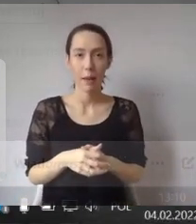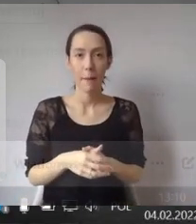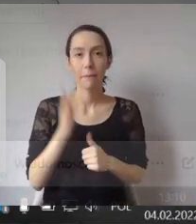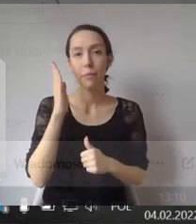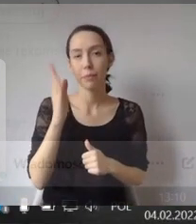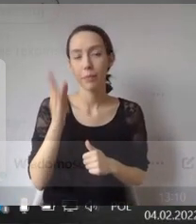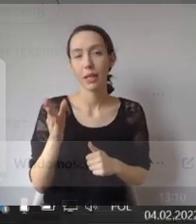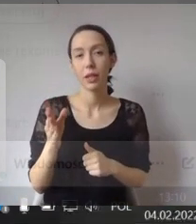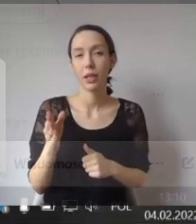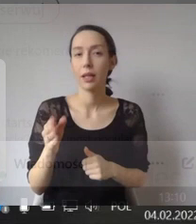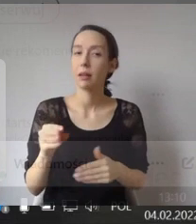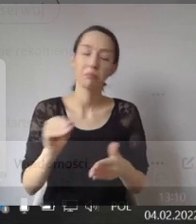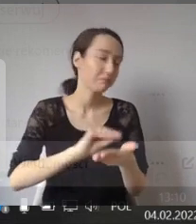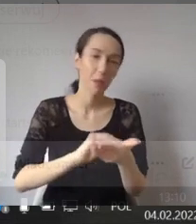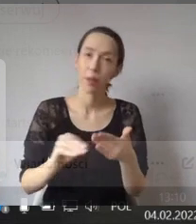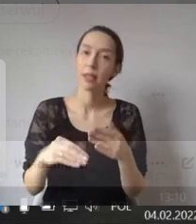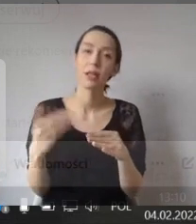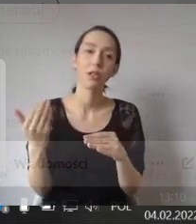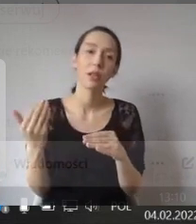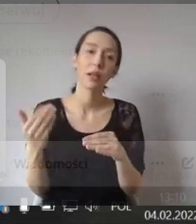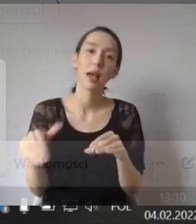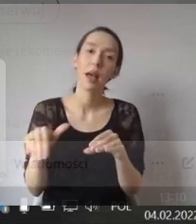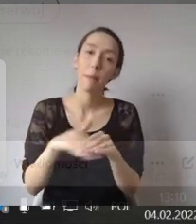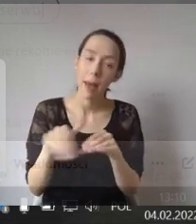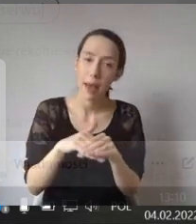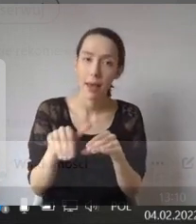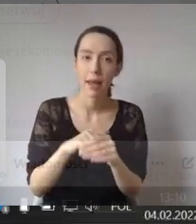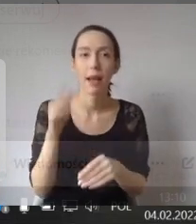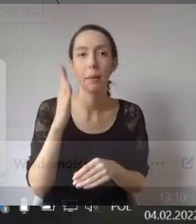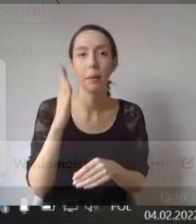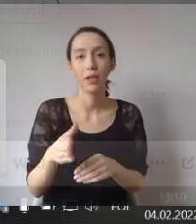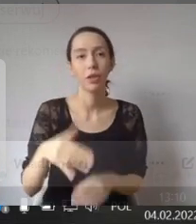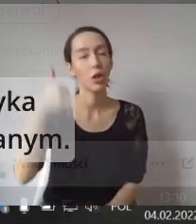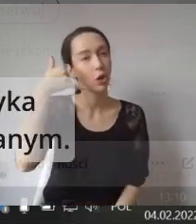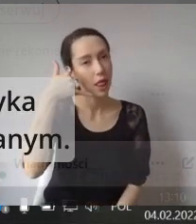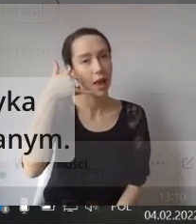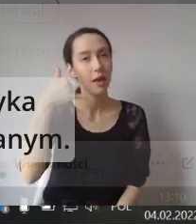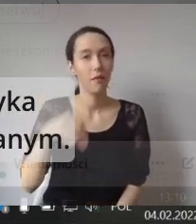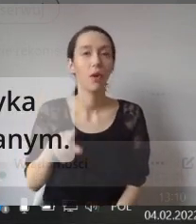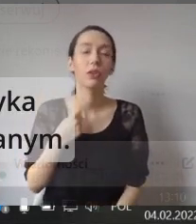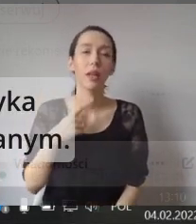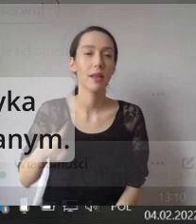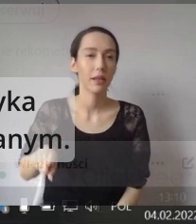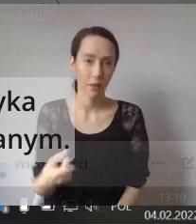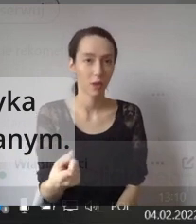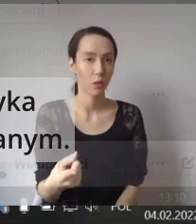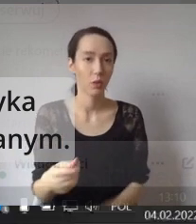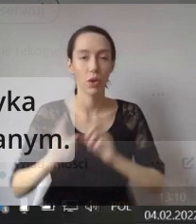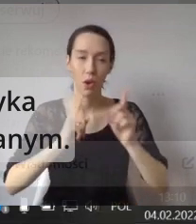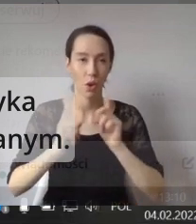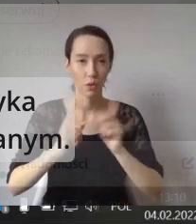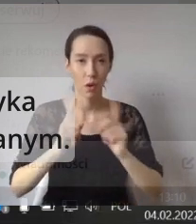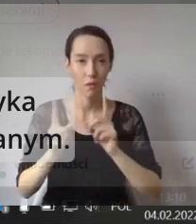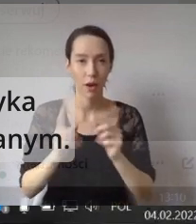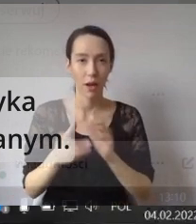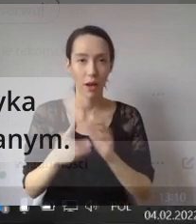ale też rozmawiać telefonicznie z kandydatami francuskojęzycznymi. Czyli tutaj ten kandydat powinien posiadać